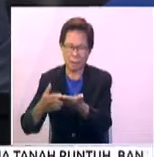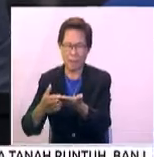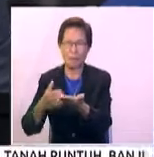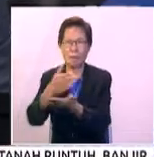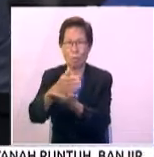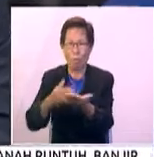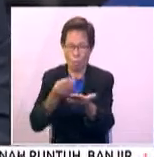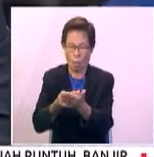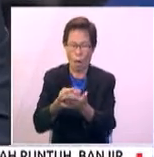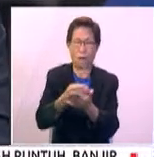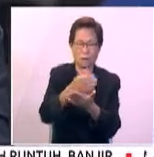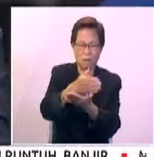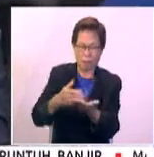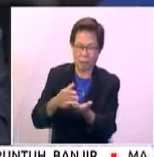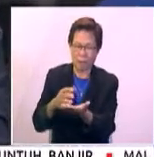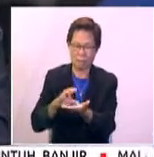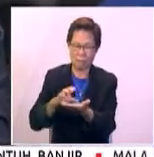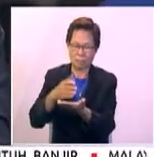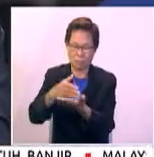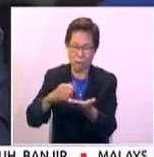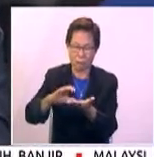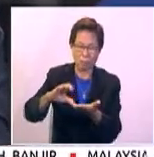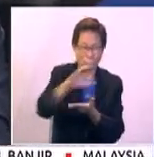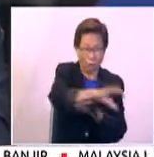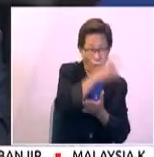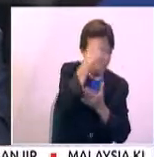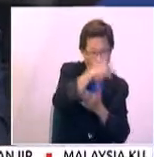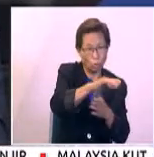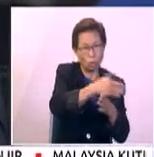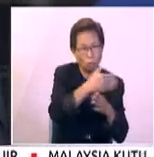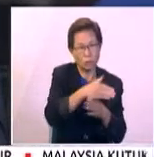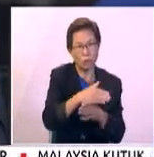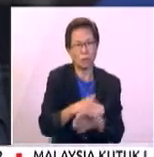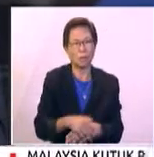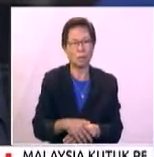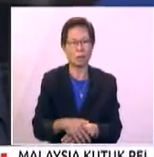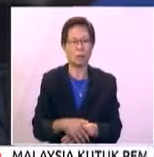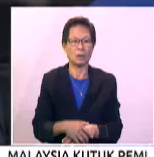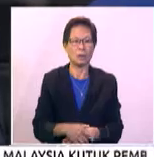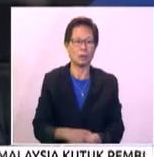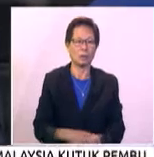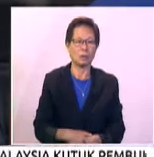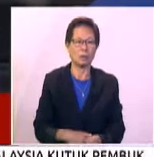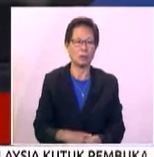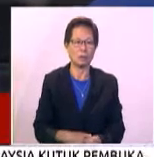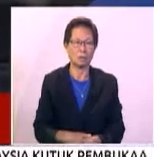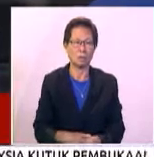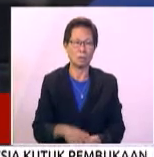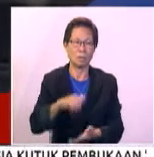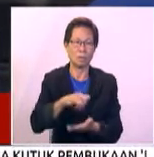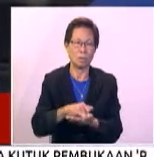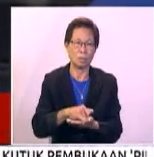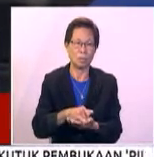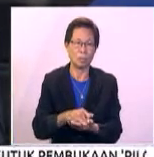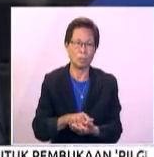Jadi jika kelab-kelab yang besar lebih berjaya, kelab yang kecil pun akan mendapat imbuhan dia. Itu